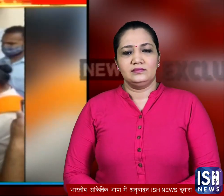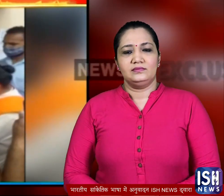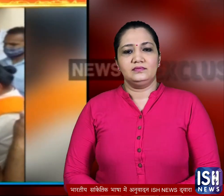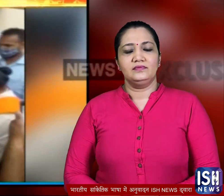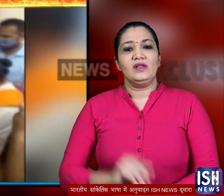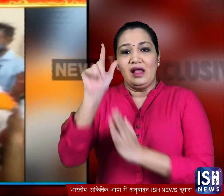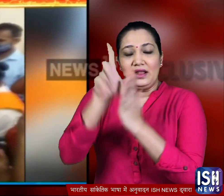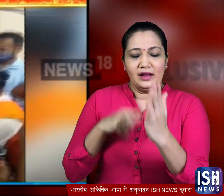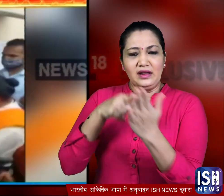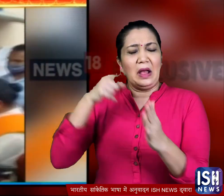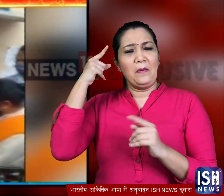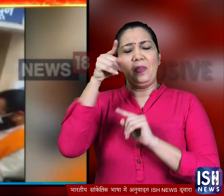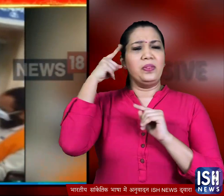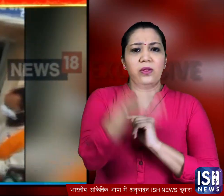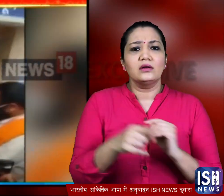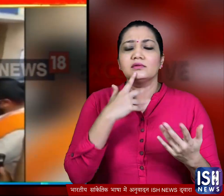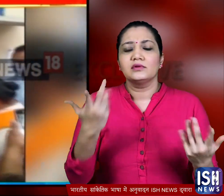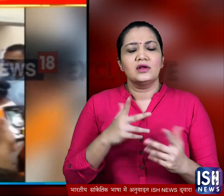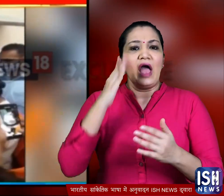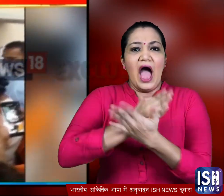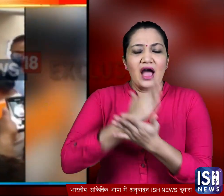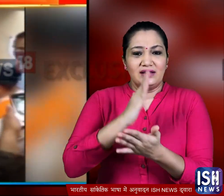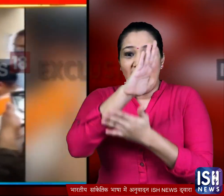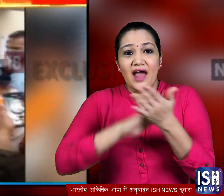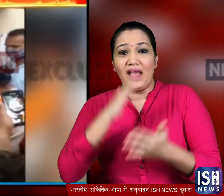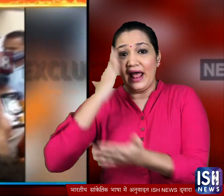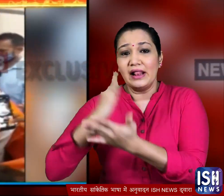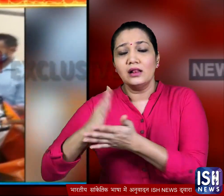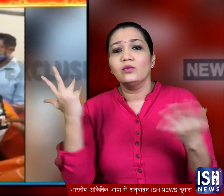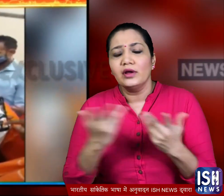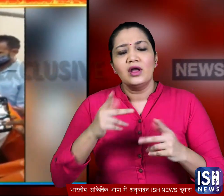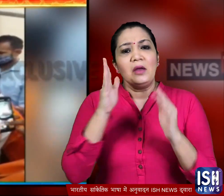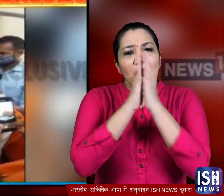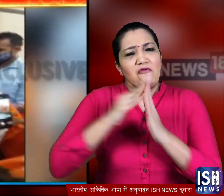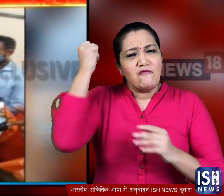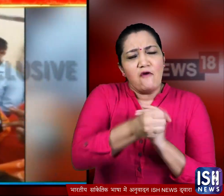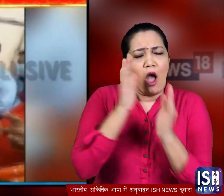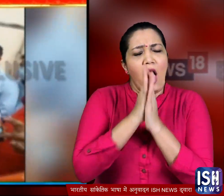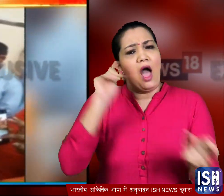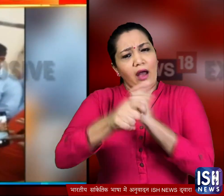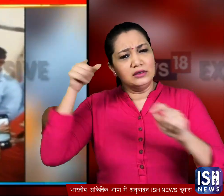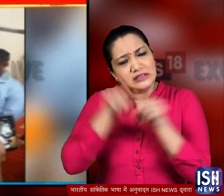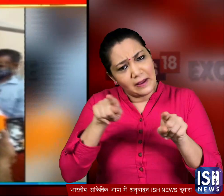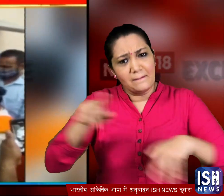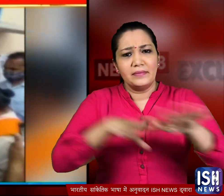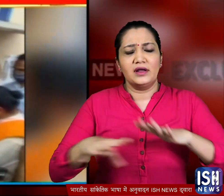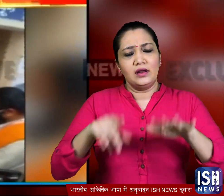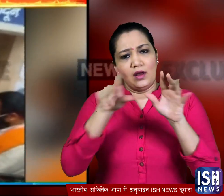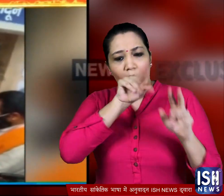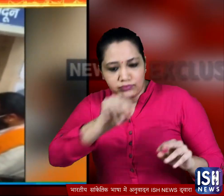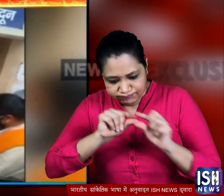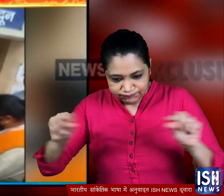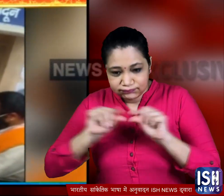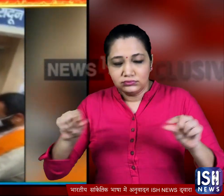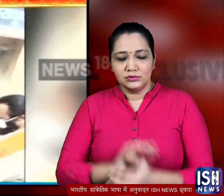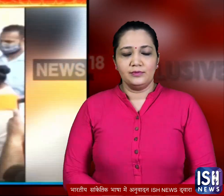हो। यही नहीं, उन्होंने ज्ञापन में सीधा आरोप लगाया कि छात्रों को हलाल मीट खिलाने का मकसद जबरन धर्मांतरण की कोशिश है। उन्होंने खुद पढ़कर